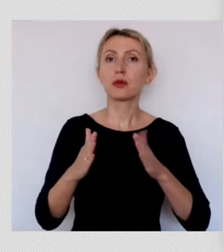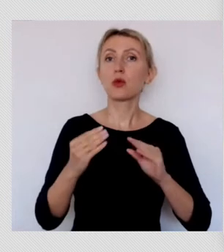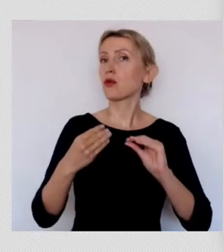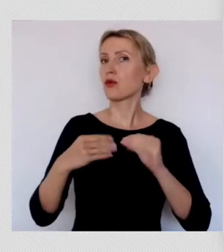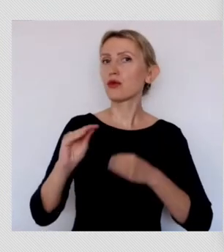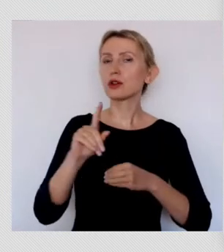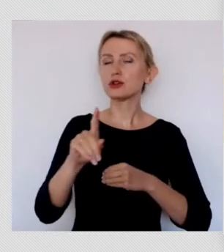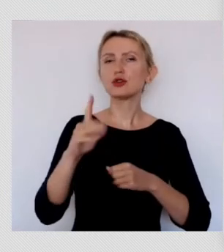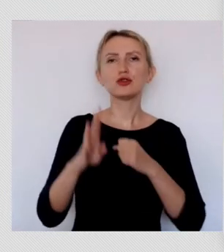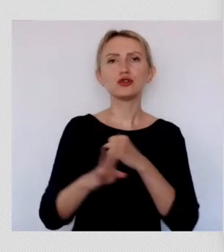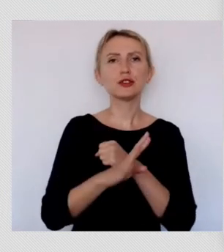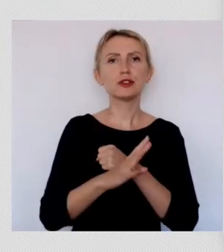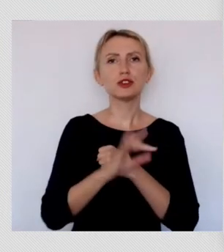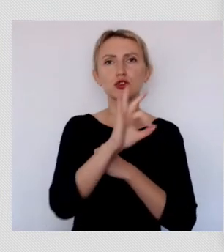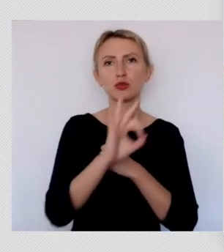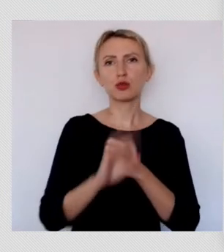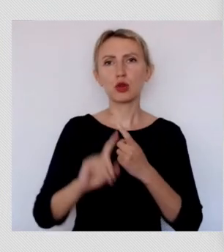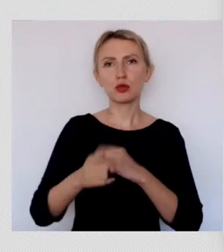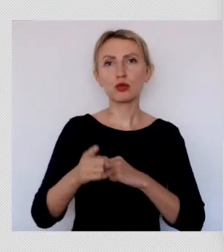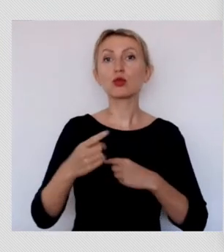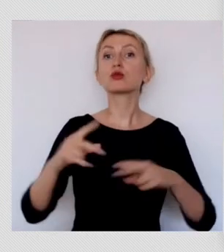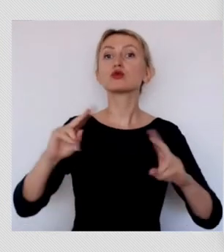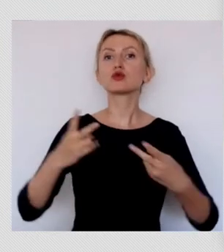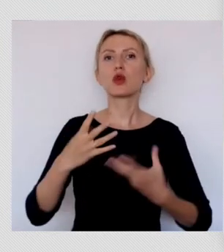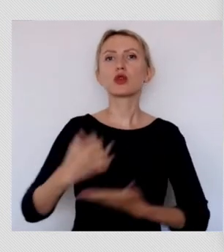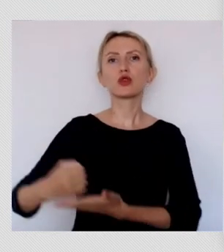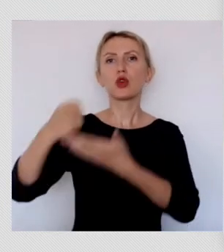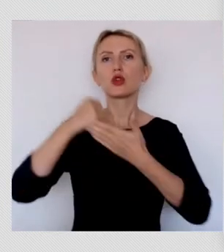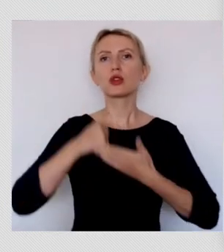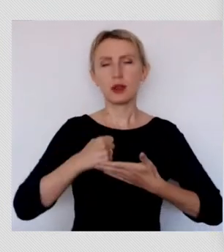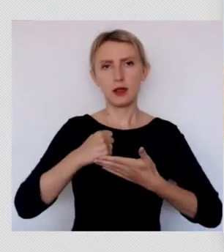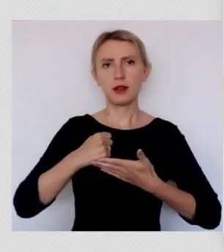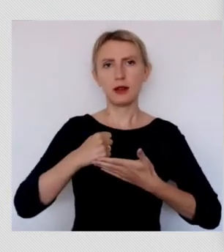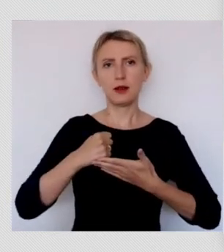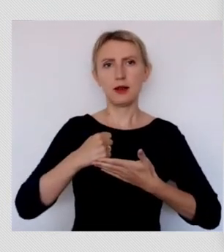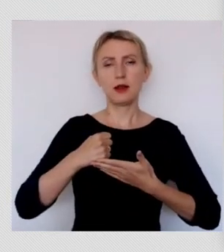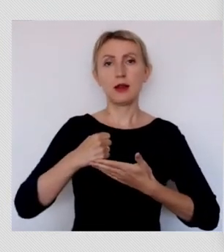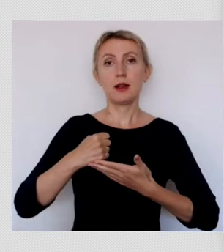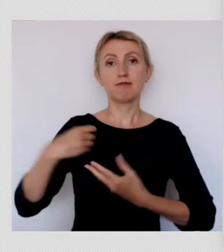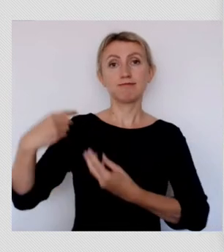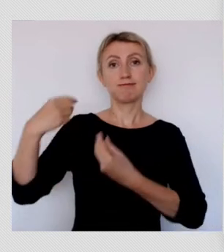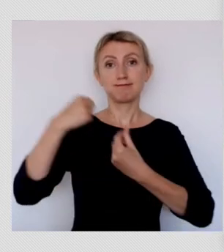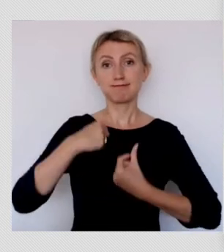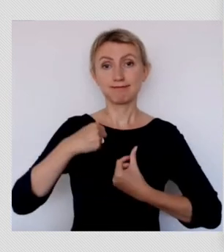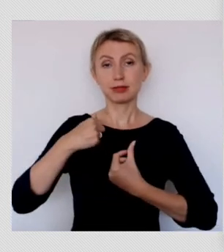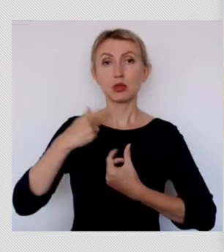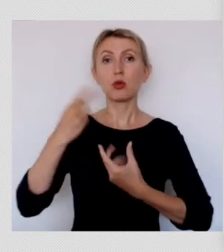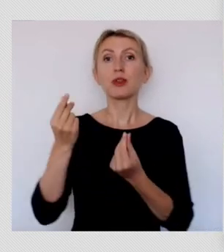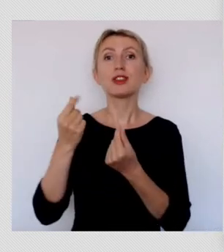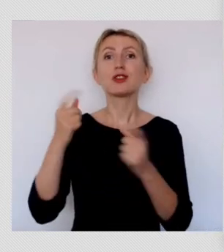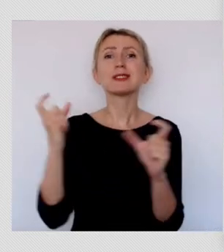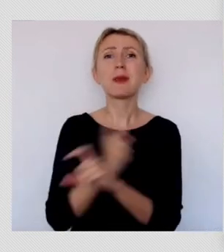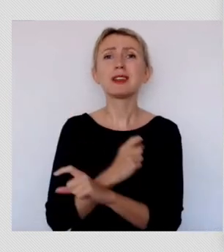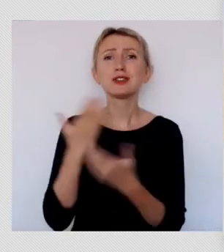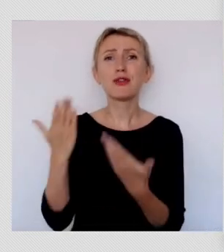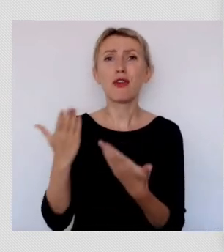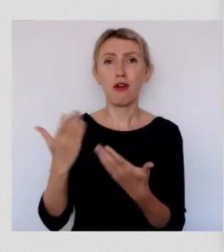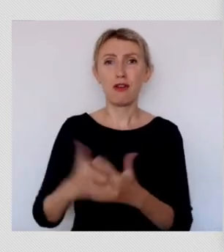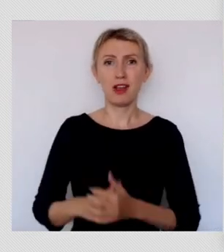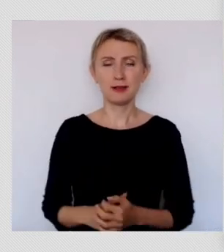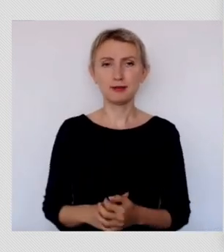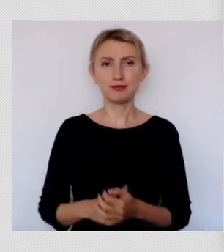ponad 90% pochodzi z dotacji i subwencji państwowych. Są to więc pieniądze publiczne.